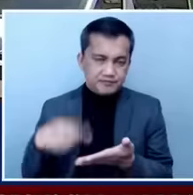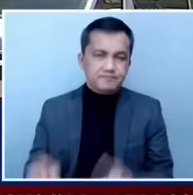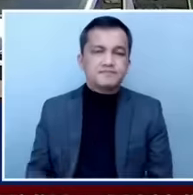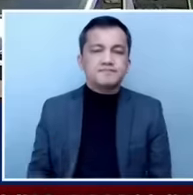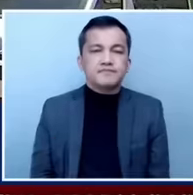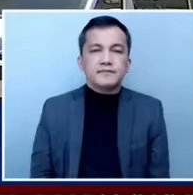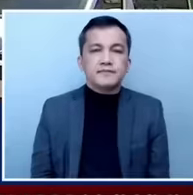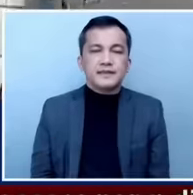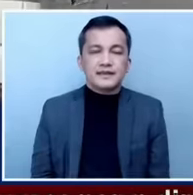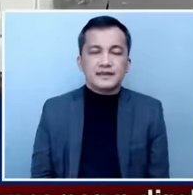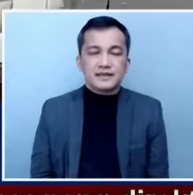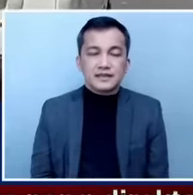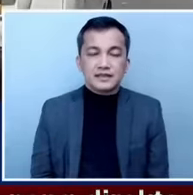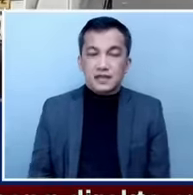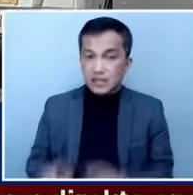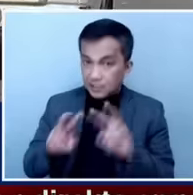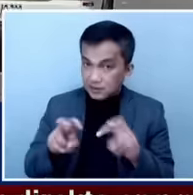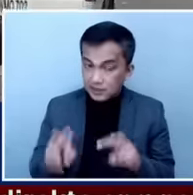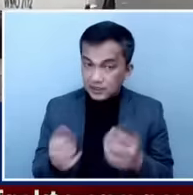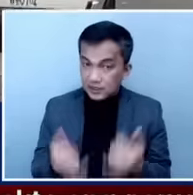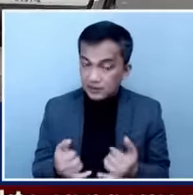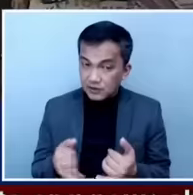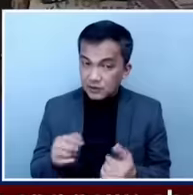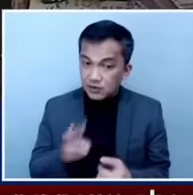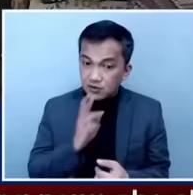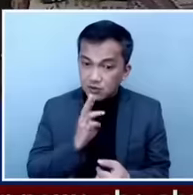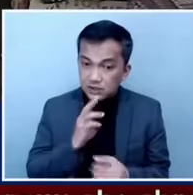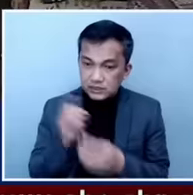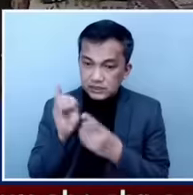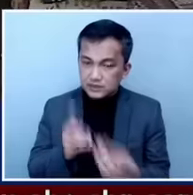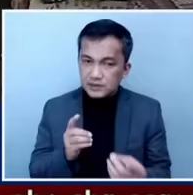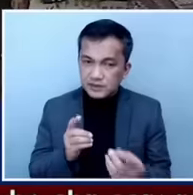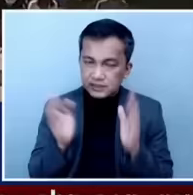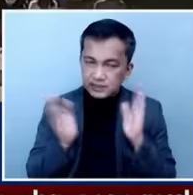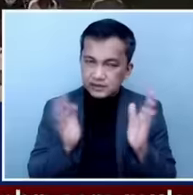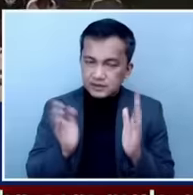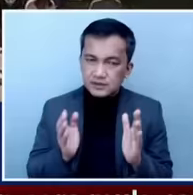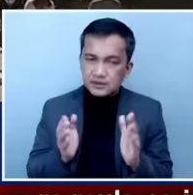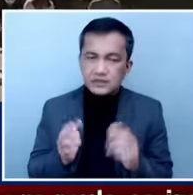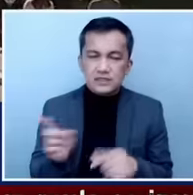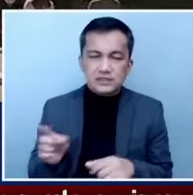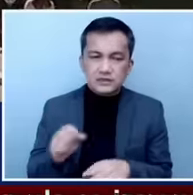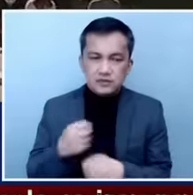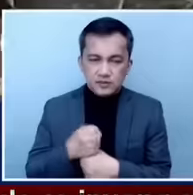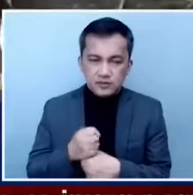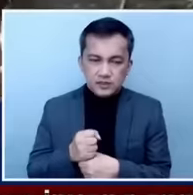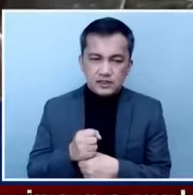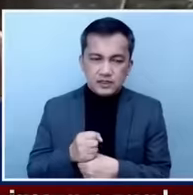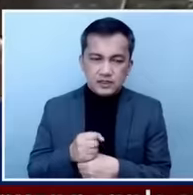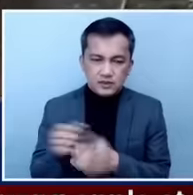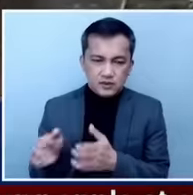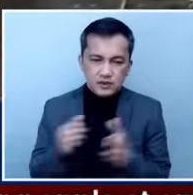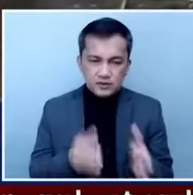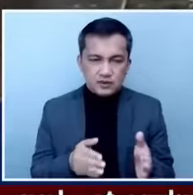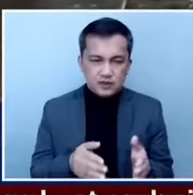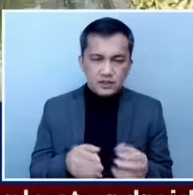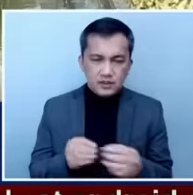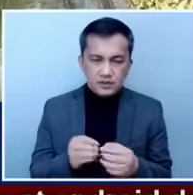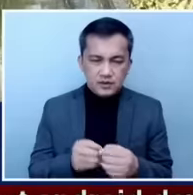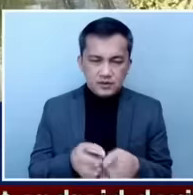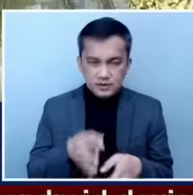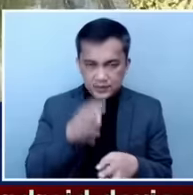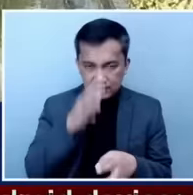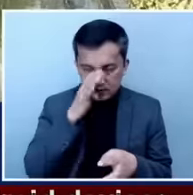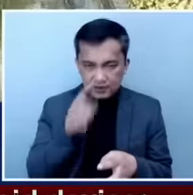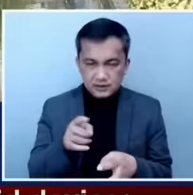ang iniimbestigahan ngayon ay ang mga water delivery services. Gumagawa na rin umano sila ng mga paraan para mas maging istrikto